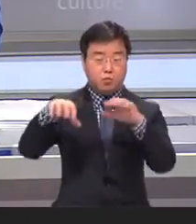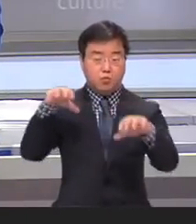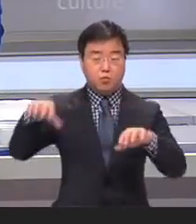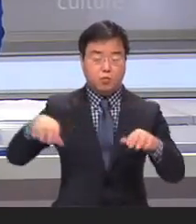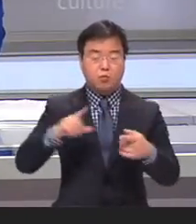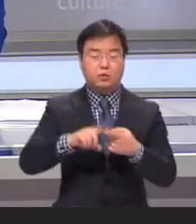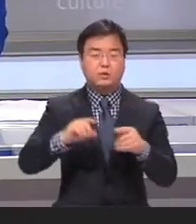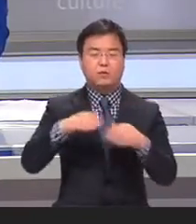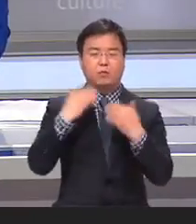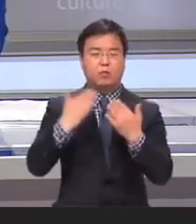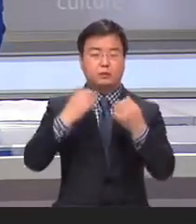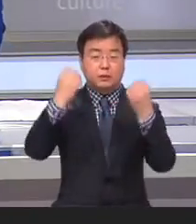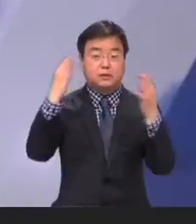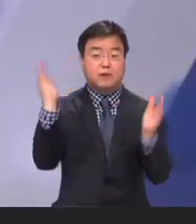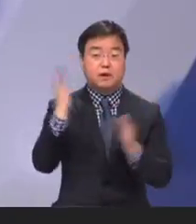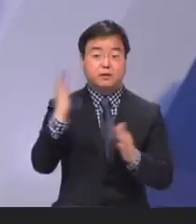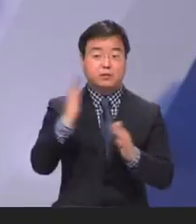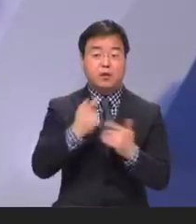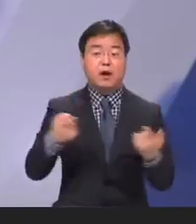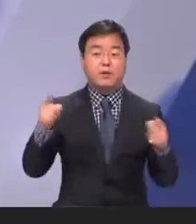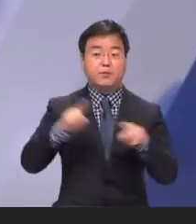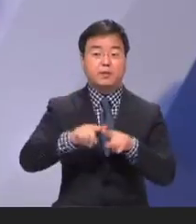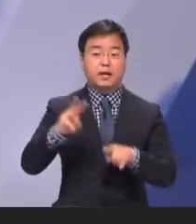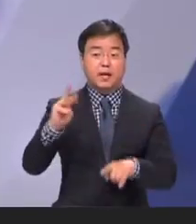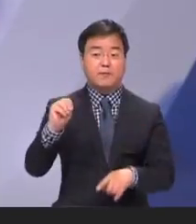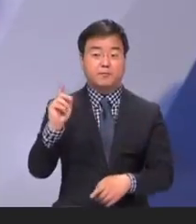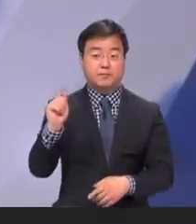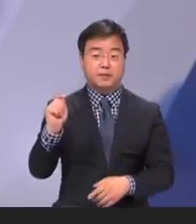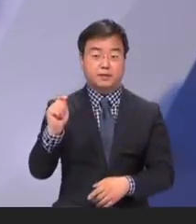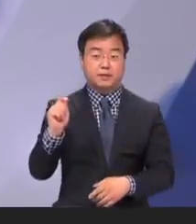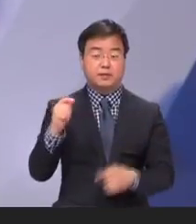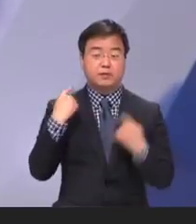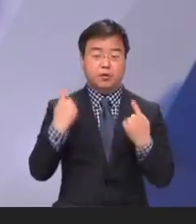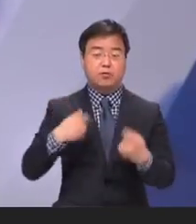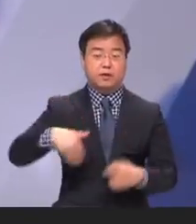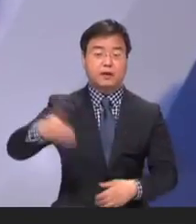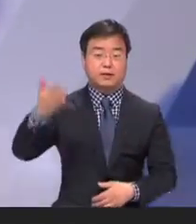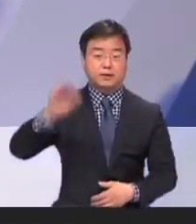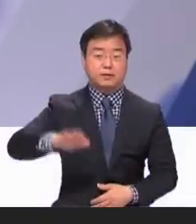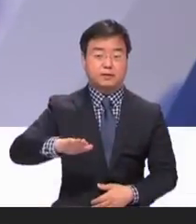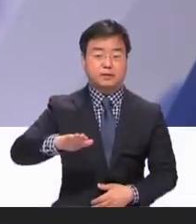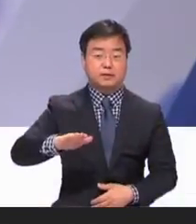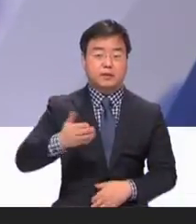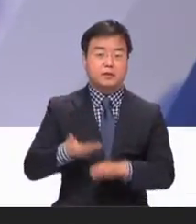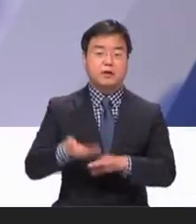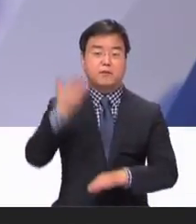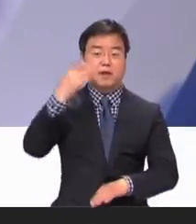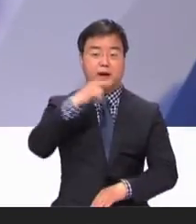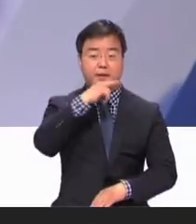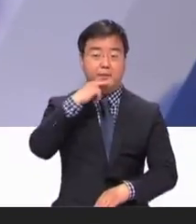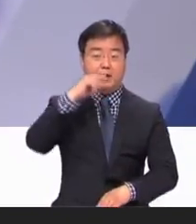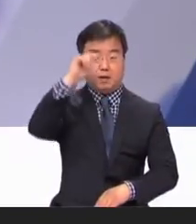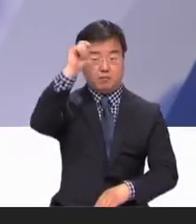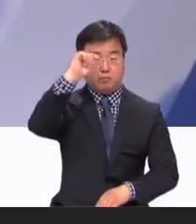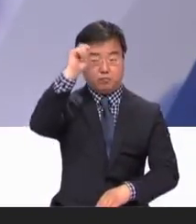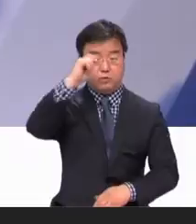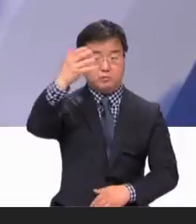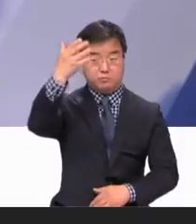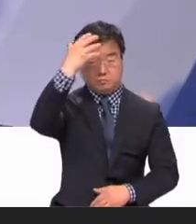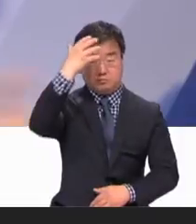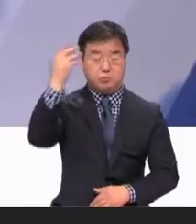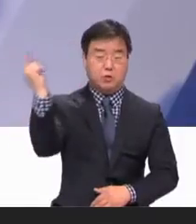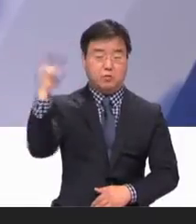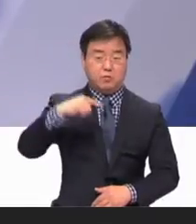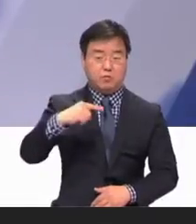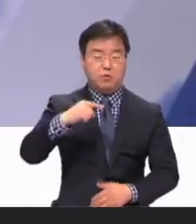이 신생들하고 같이 MT를 갔는데 선배가 빨간 모자 군대에서 조교들이 쓰는 빨간 모자를 쓰고 나타나서 후배들